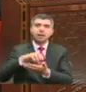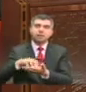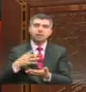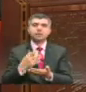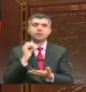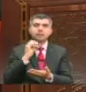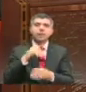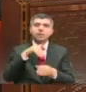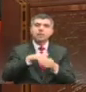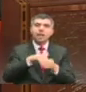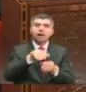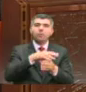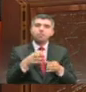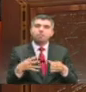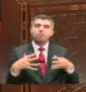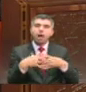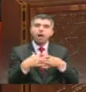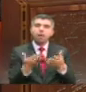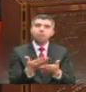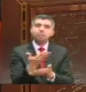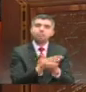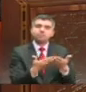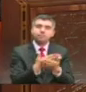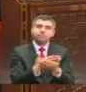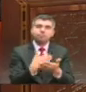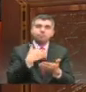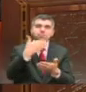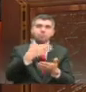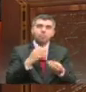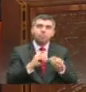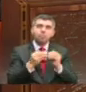والمنتخبين في هذا المجال لتجاوز شكرا تجاوز مثل المشاكل.